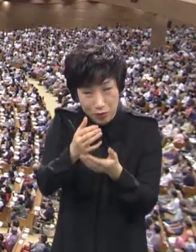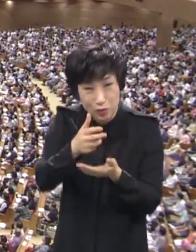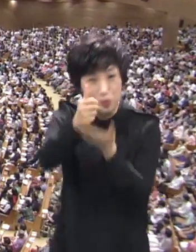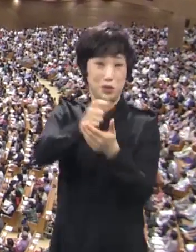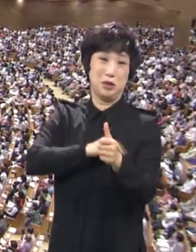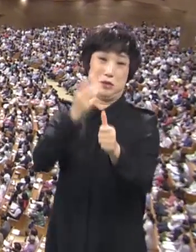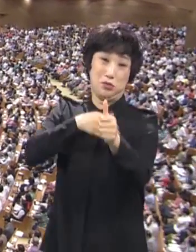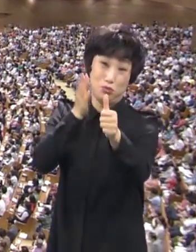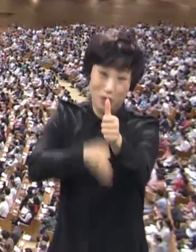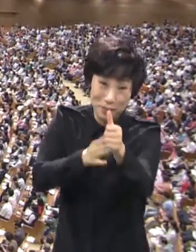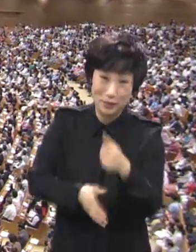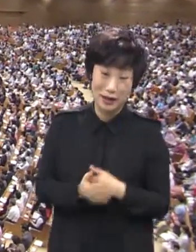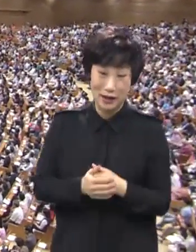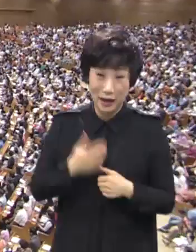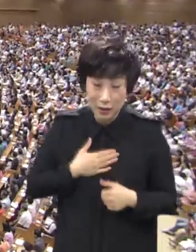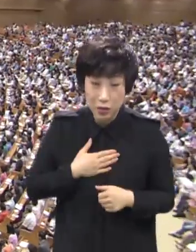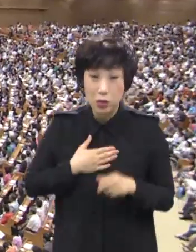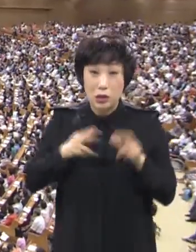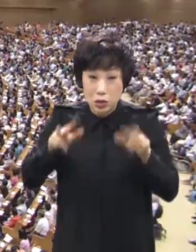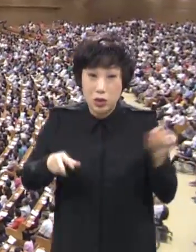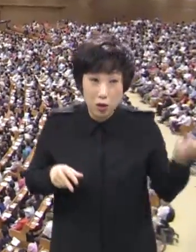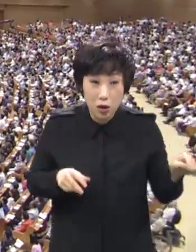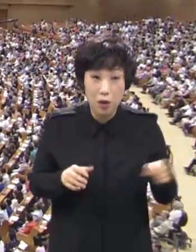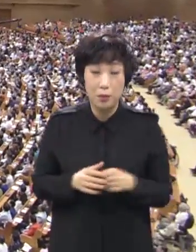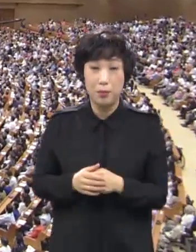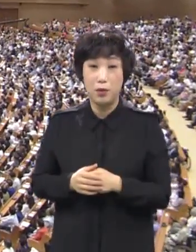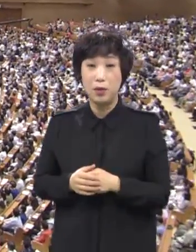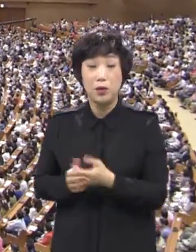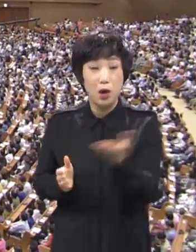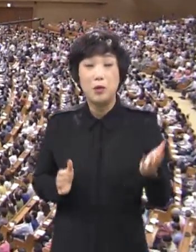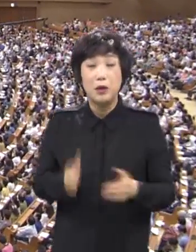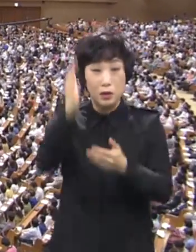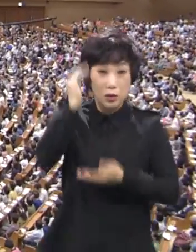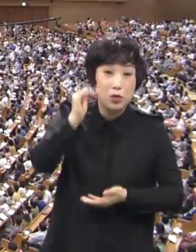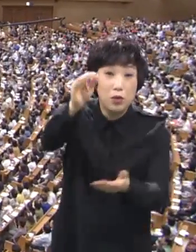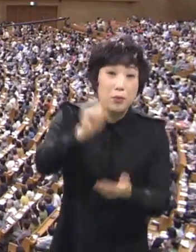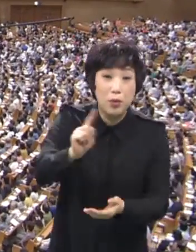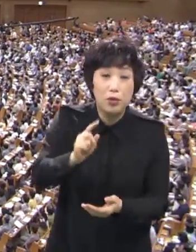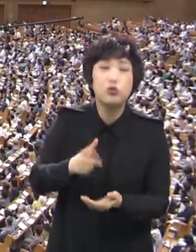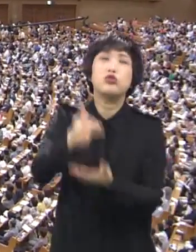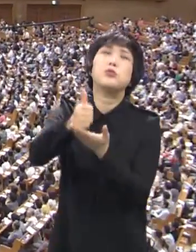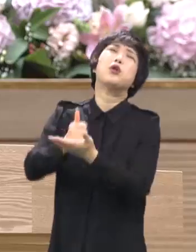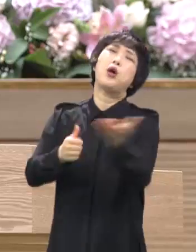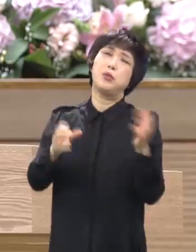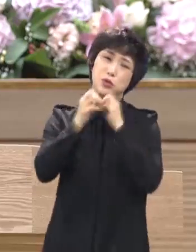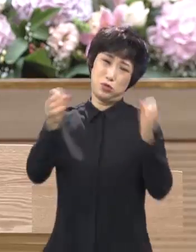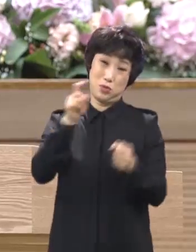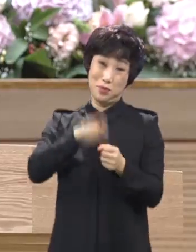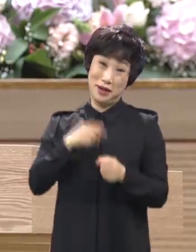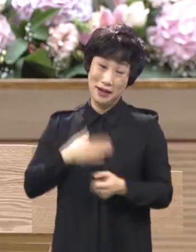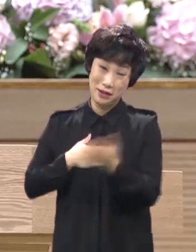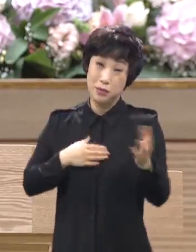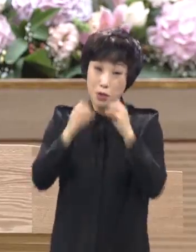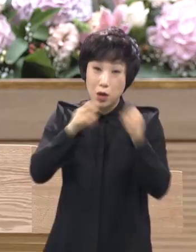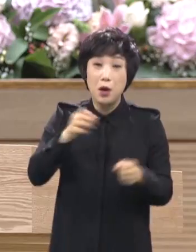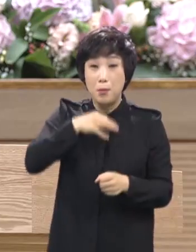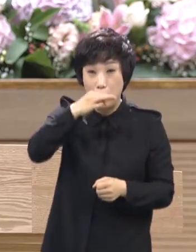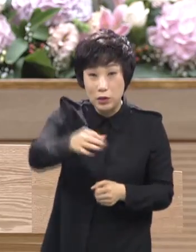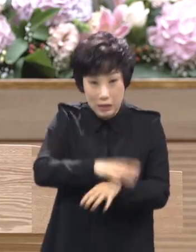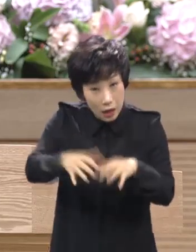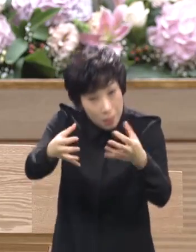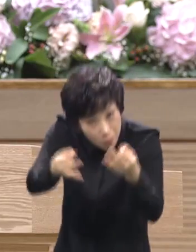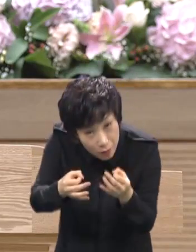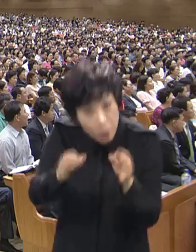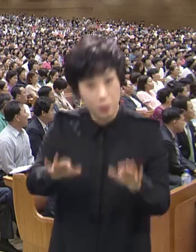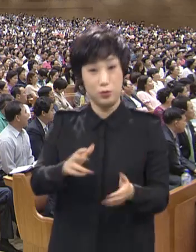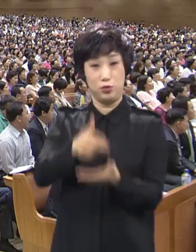축원합니다. 지금 이것도 주님이 당신을 향해 전도하고 있다 이 말입니다. 전도의 목소리를 잘 들으시기를 주님의